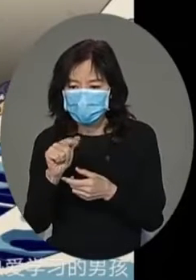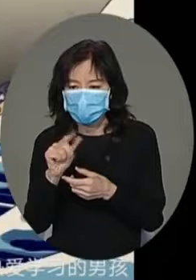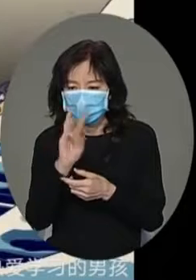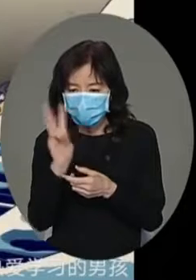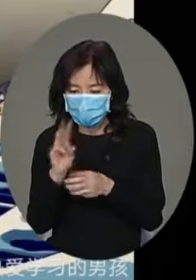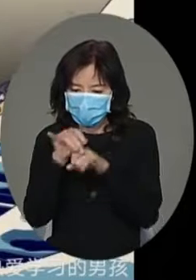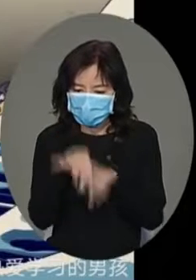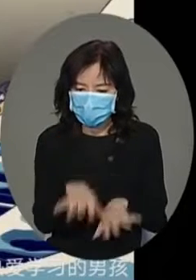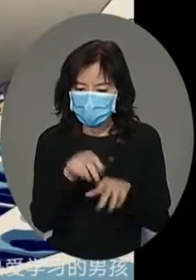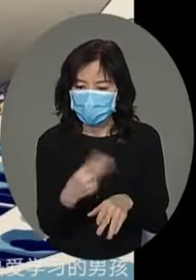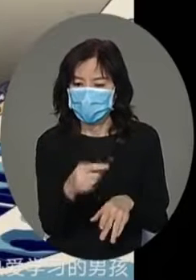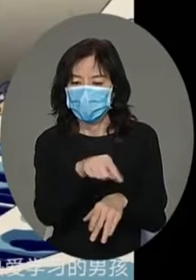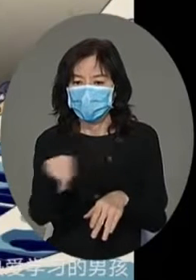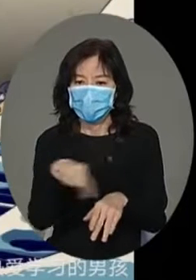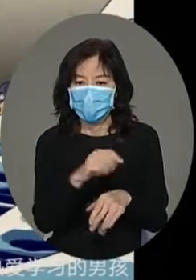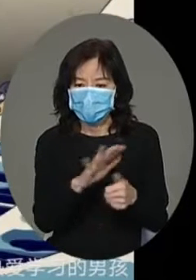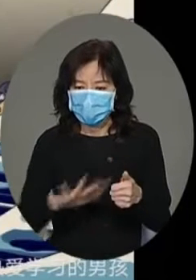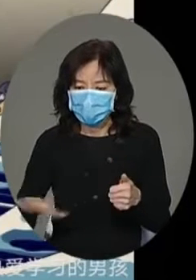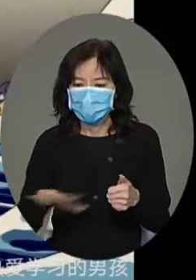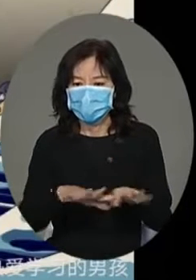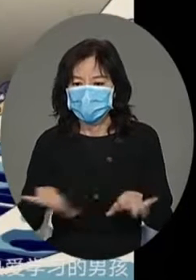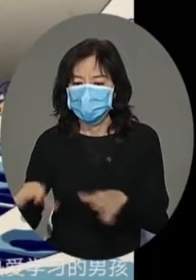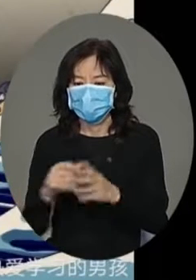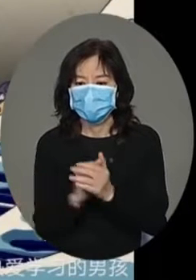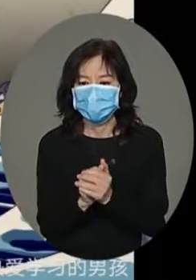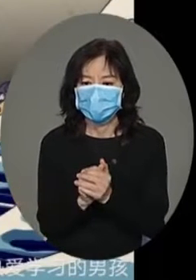射標誌的綠色液體入大海，